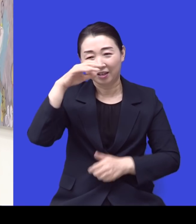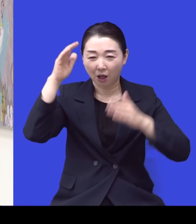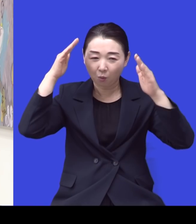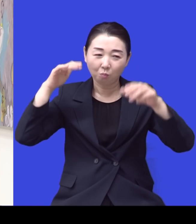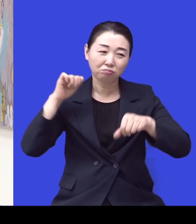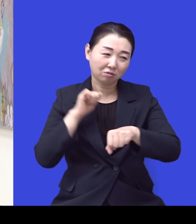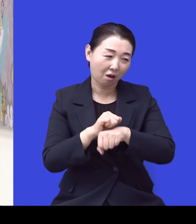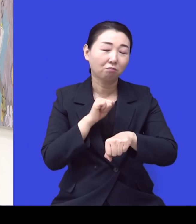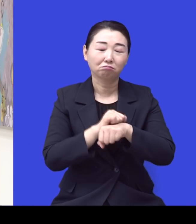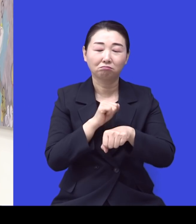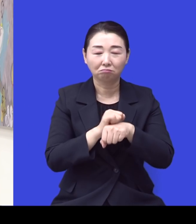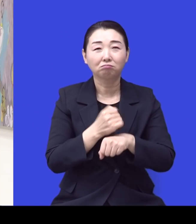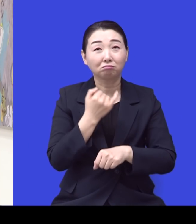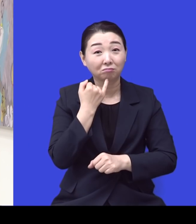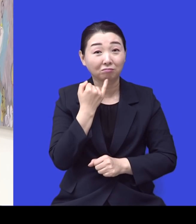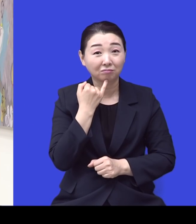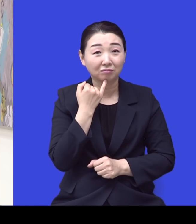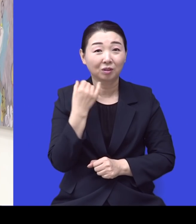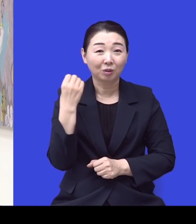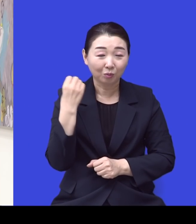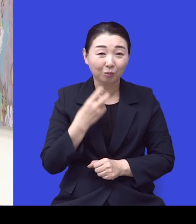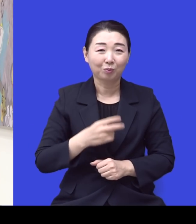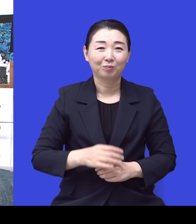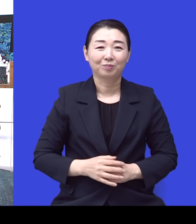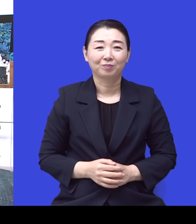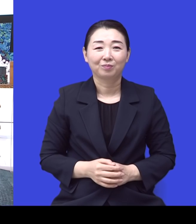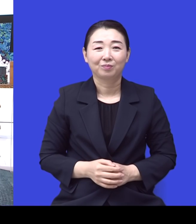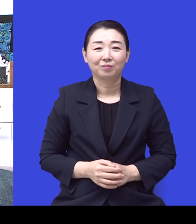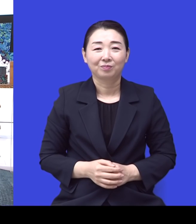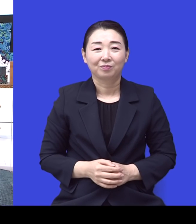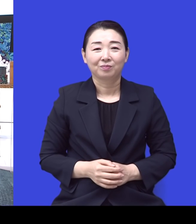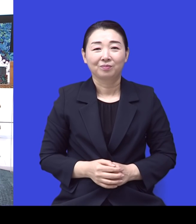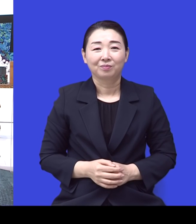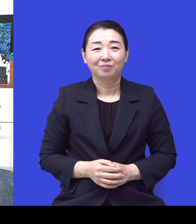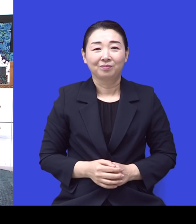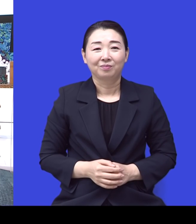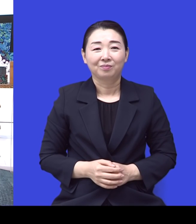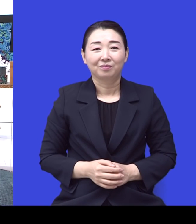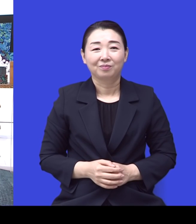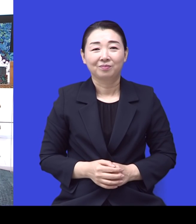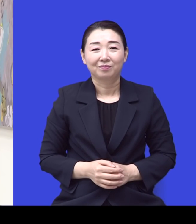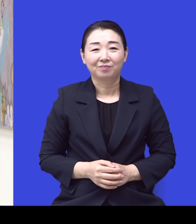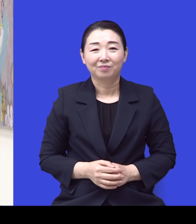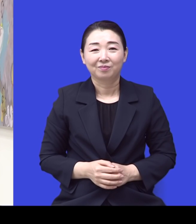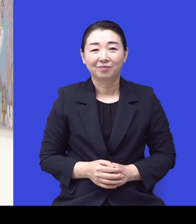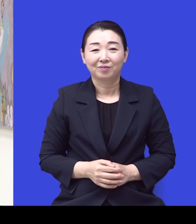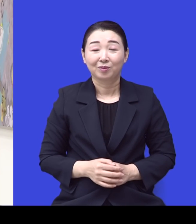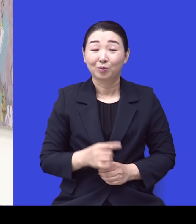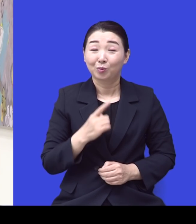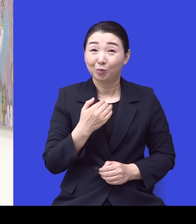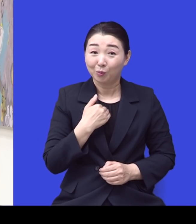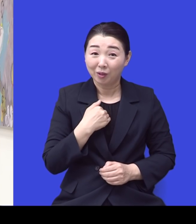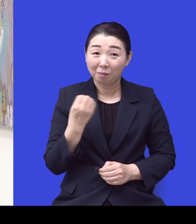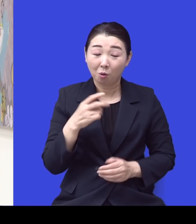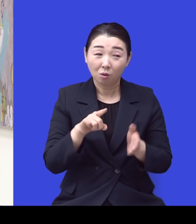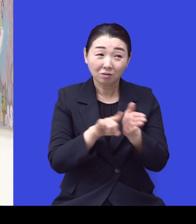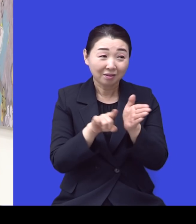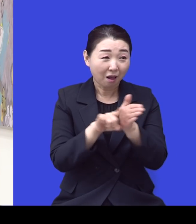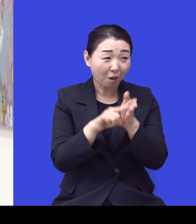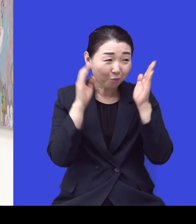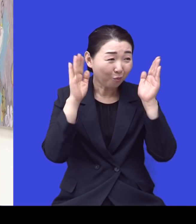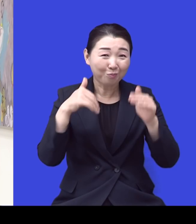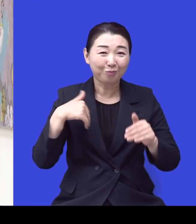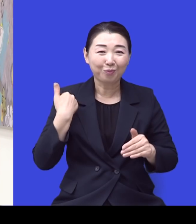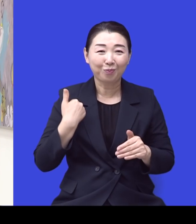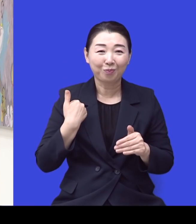공부 그냥 곧잘 따라가고 또 그렇게 한다고 하니까. 의사 된다고 하셨어요. 네. 네. 그렇죠. 그러니까 전 또 신학을 몰랐고요.